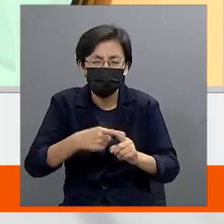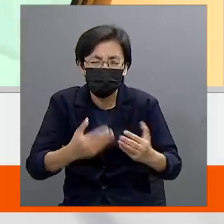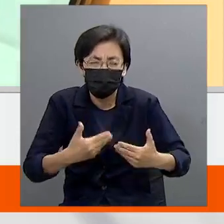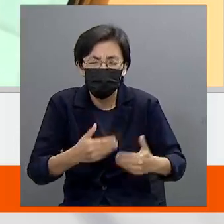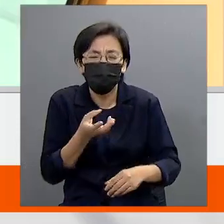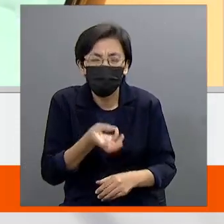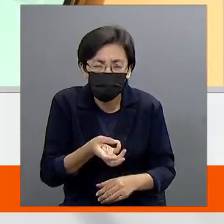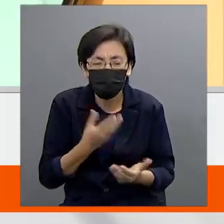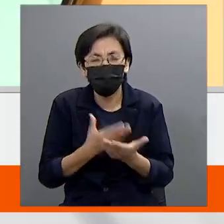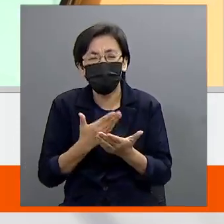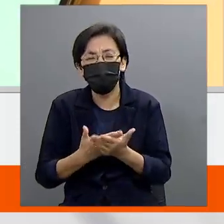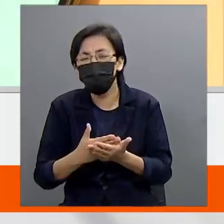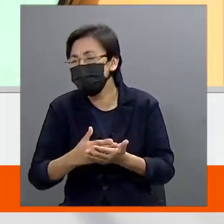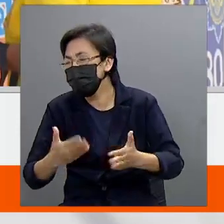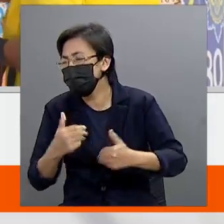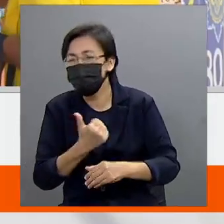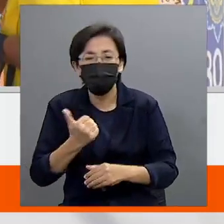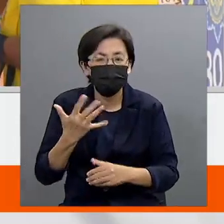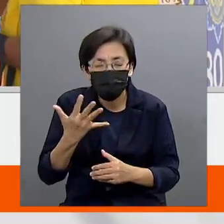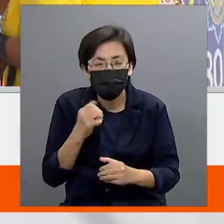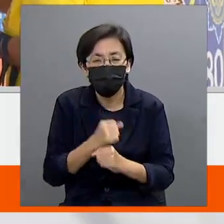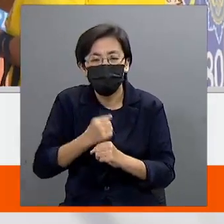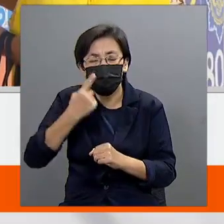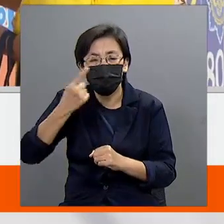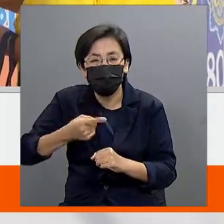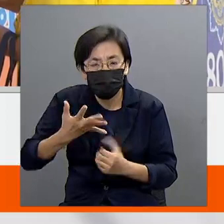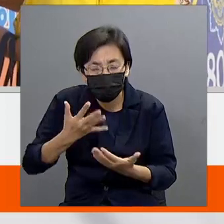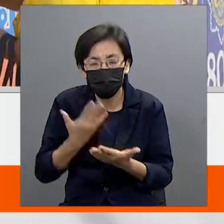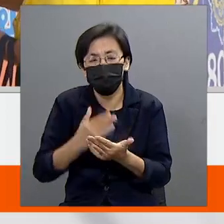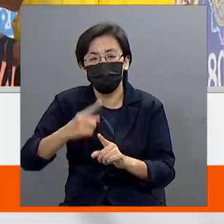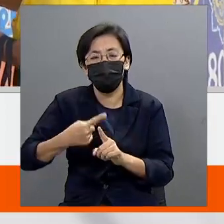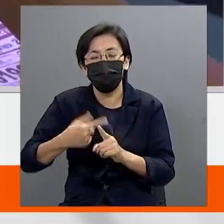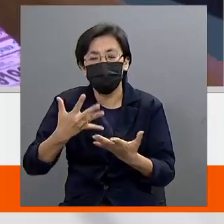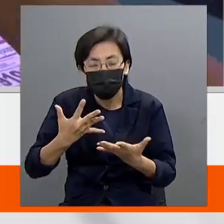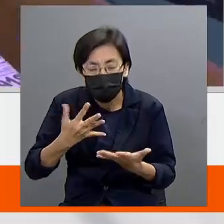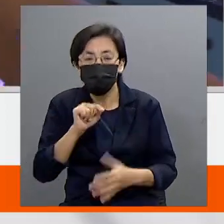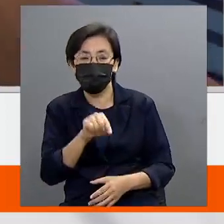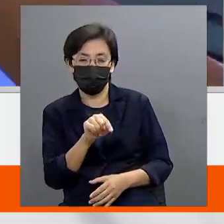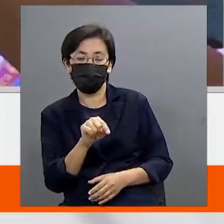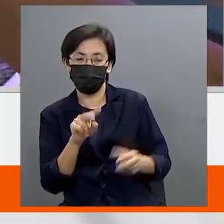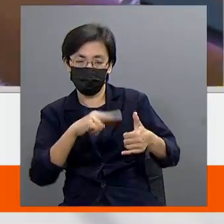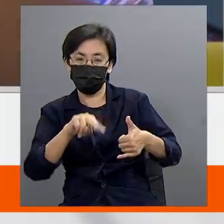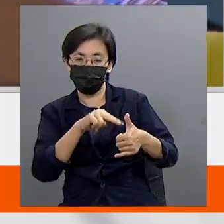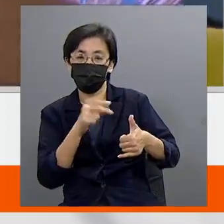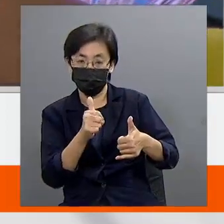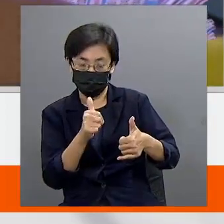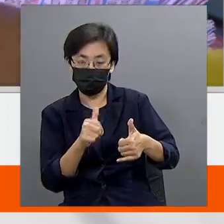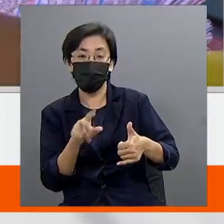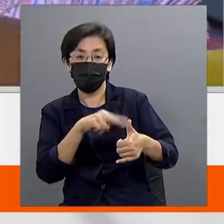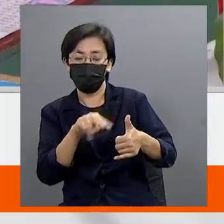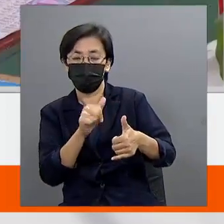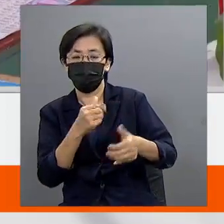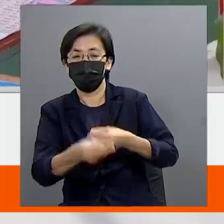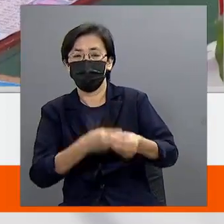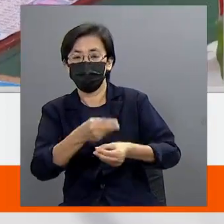ทางอื่นใช่ไหมครับไม่ทำงานประจำไม่มีเงินเดือนจากทางอื่นเนี่ยถ้าอย่างเงี้ยทำให้คนที่สมควรได้ค้าได้มีสินค้าเ